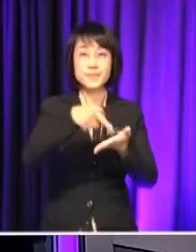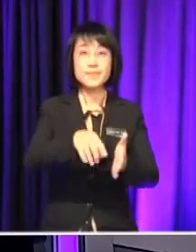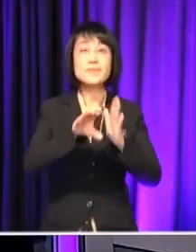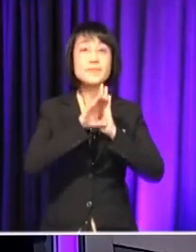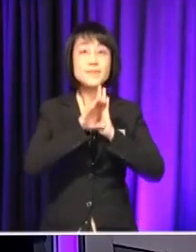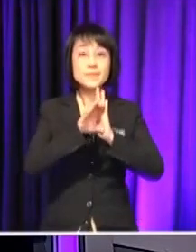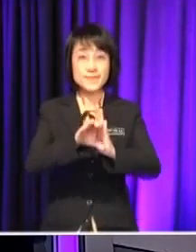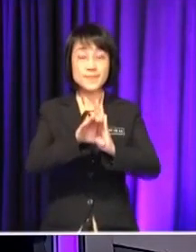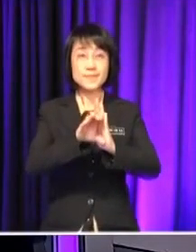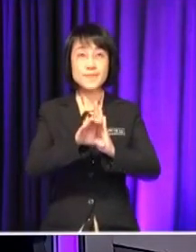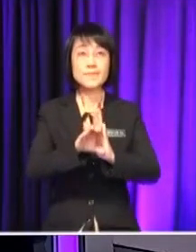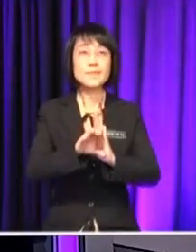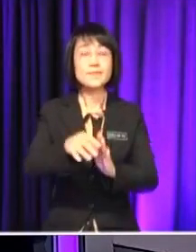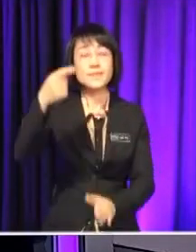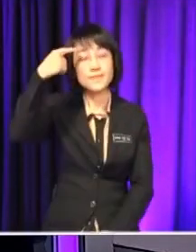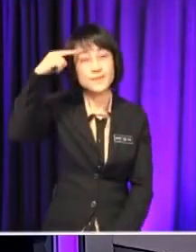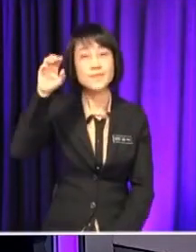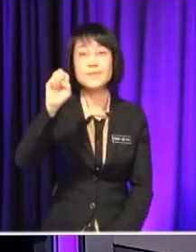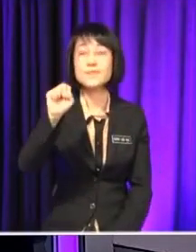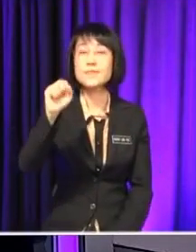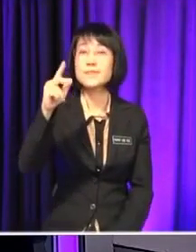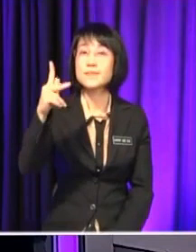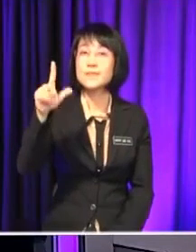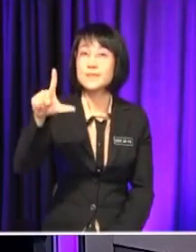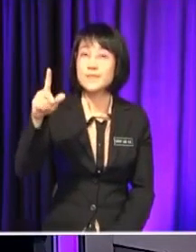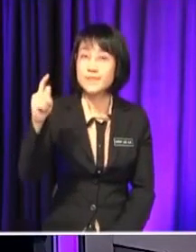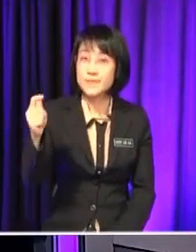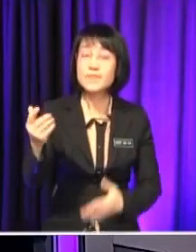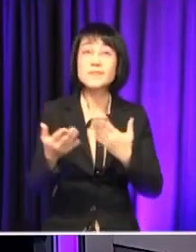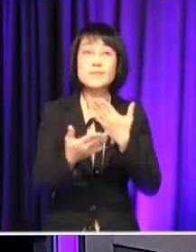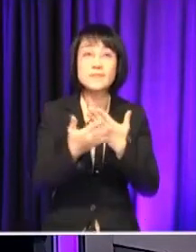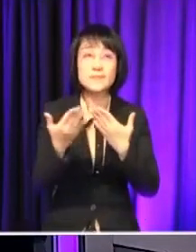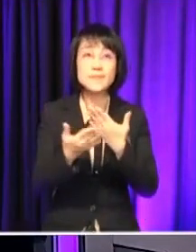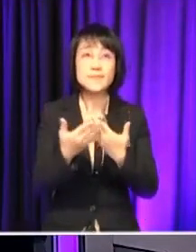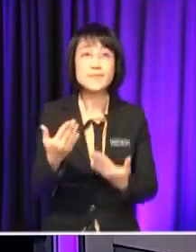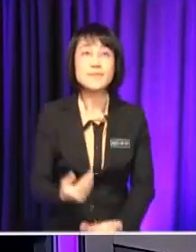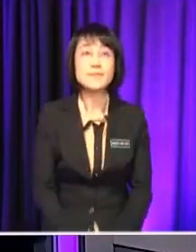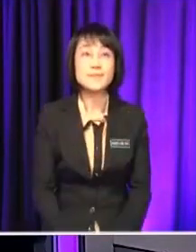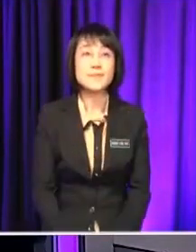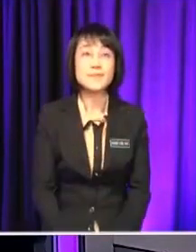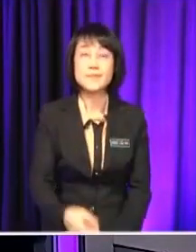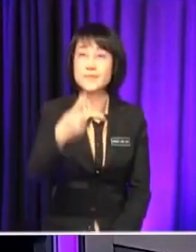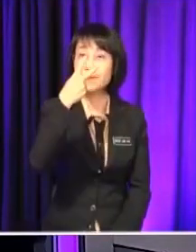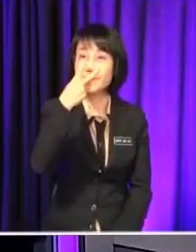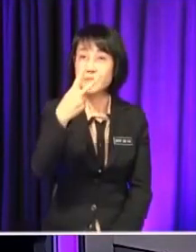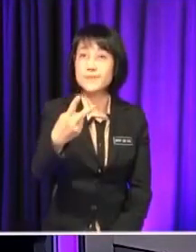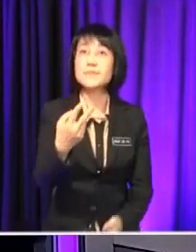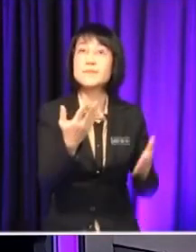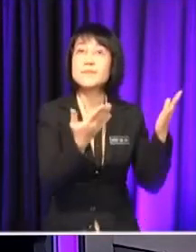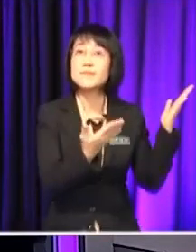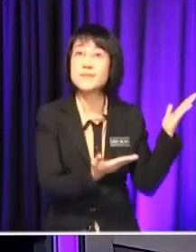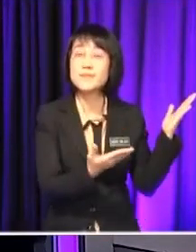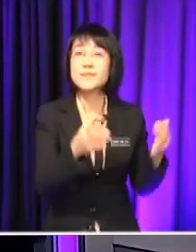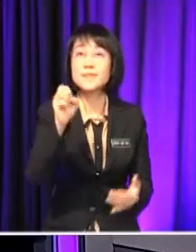contoh panel untuk sqlt yang mudah jadi kalau kita tengok pada slide yang saya sediakan